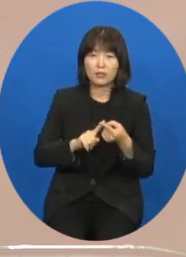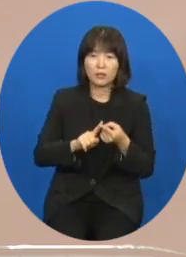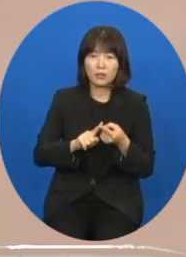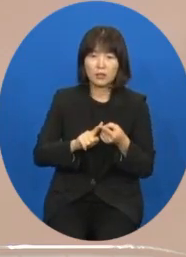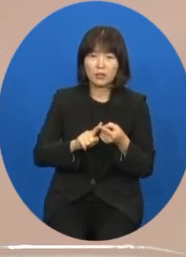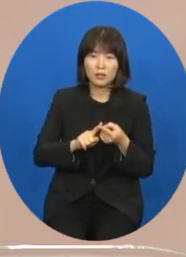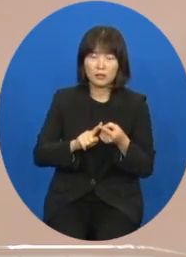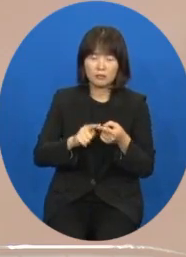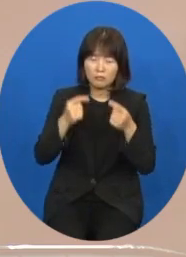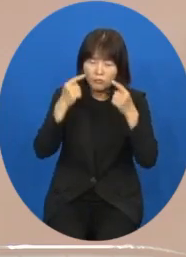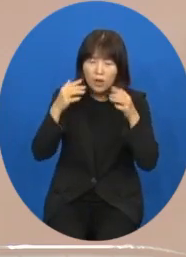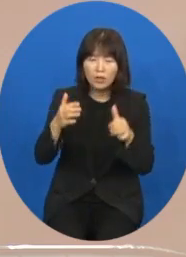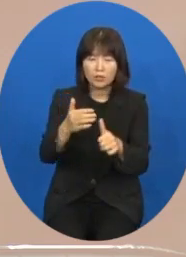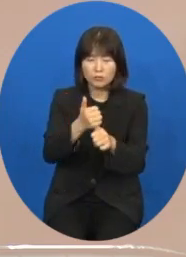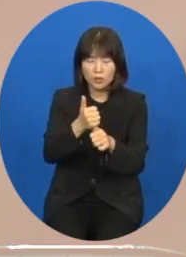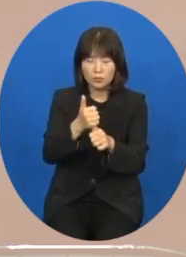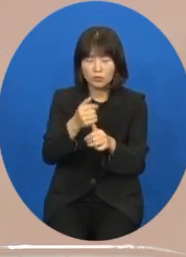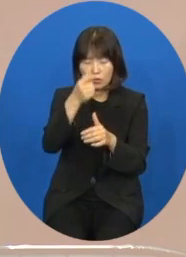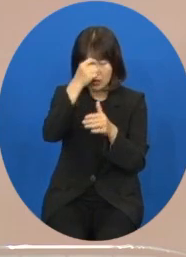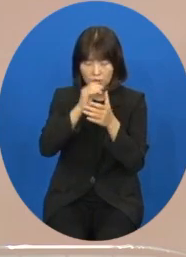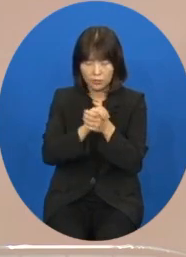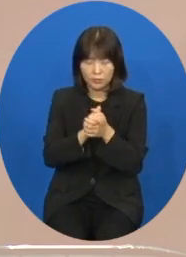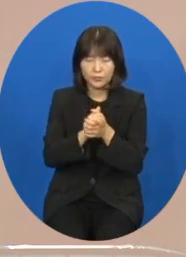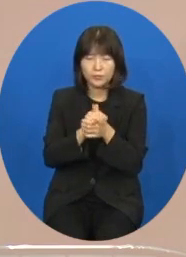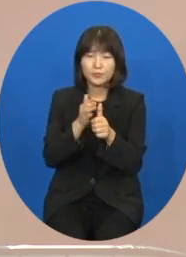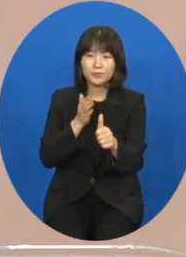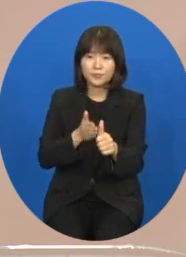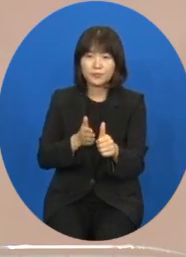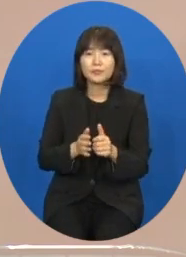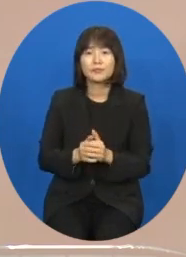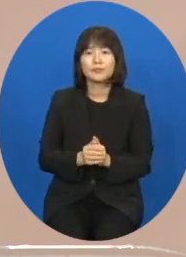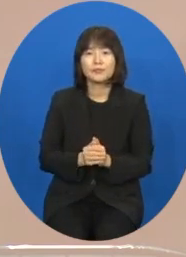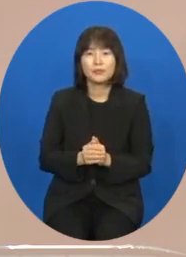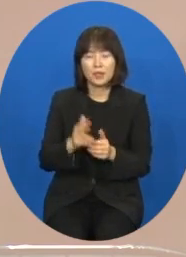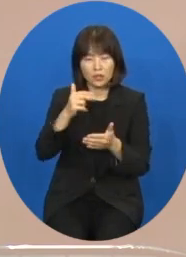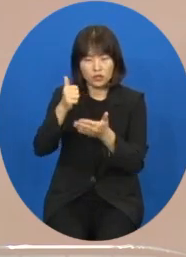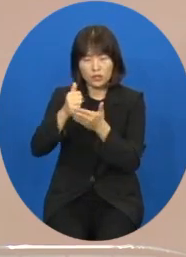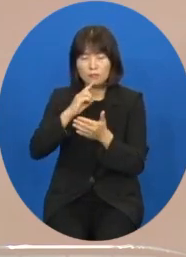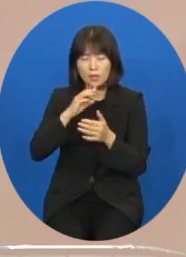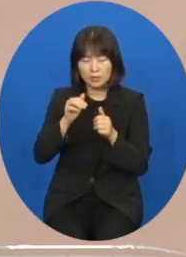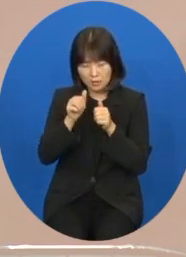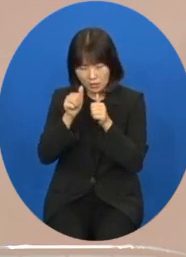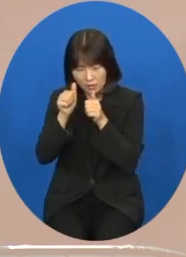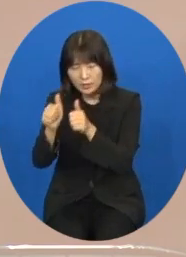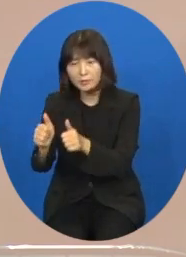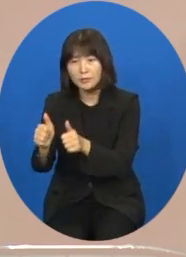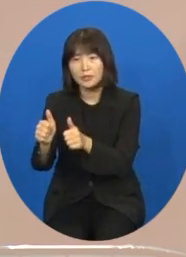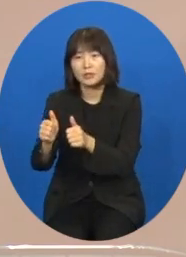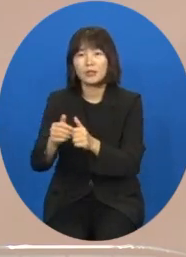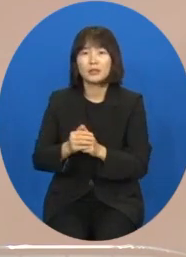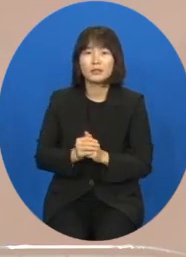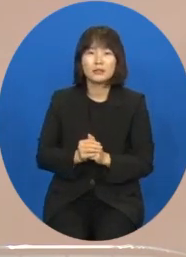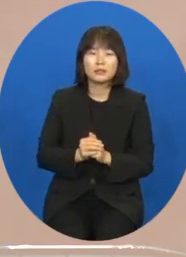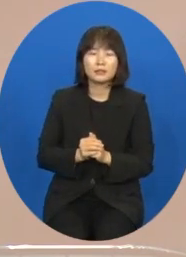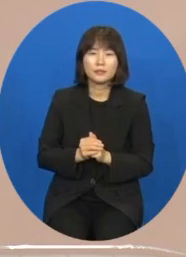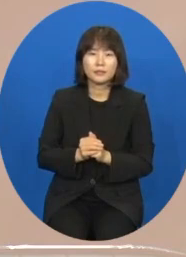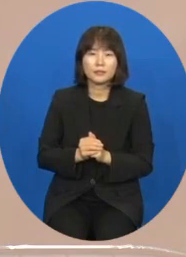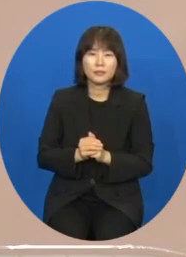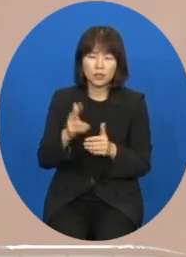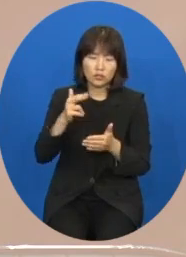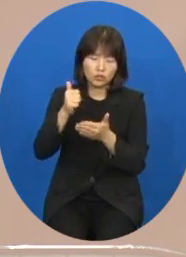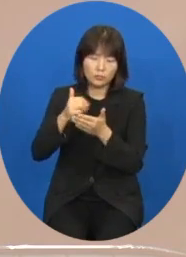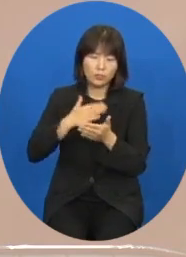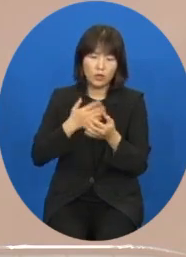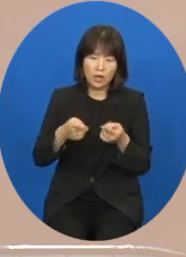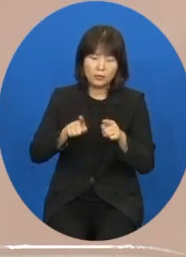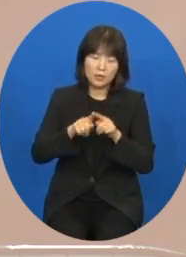분명히 붙잡으시고 기도합시다. 주님만 따라가겠습니다. 이렇게 주님이 저와 함께